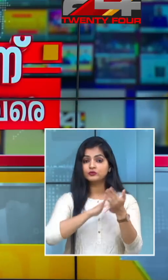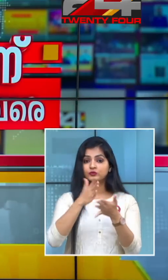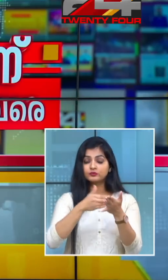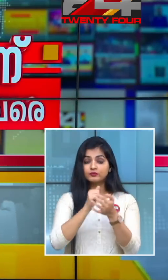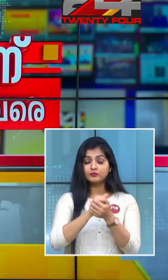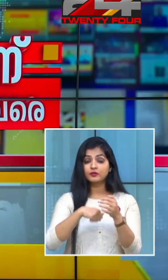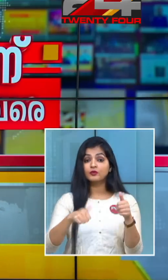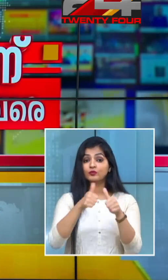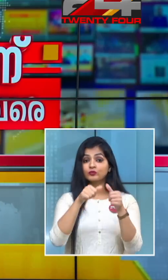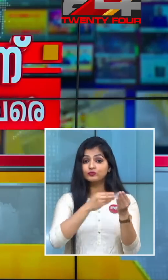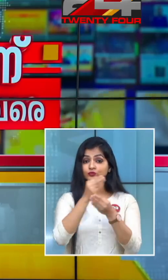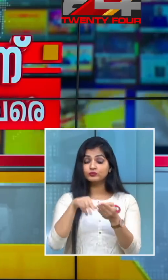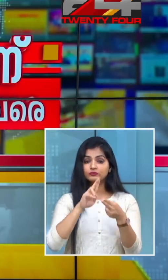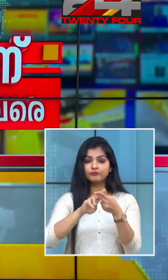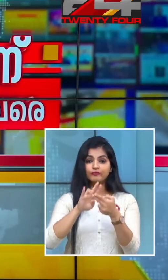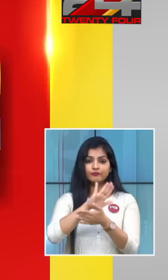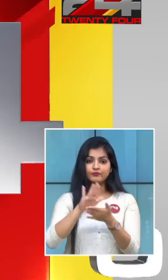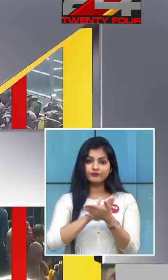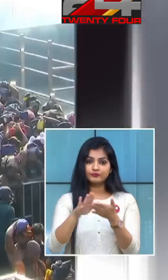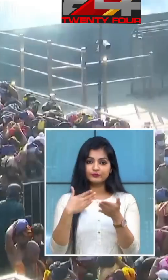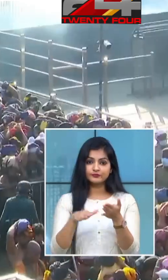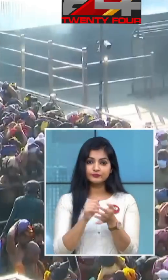ഒരുക്കങ്ങൾ സന്നിധാനത്ത് പൂർത്തിയായി.